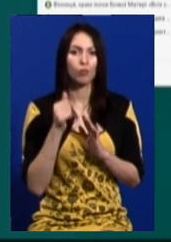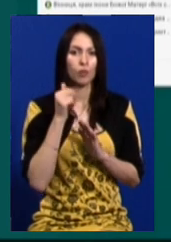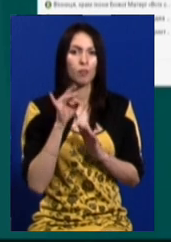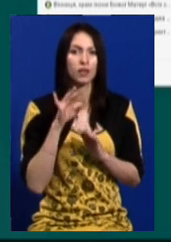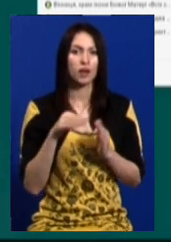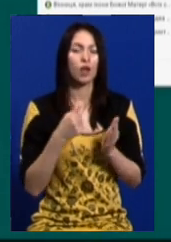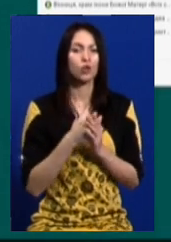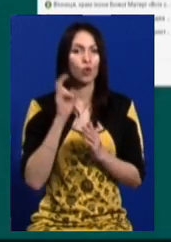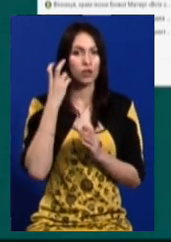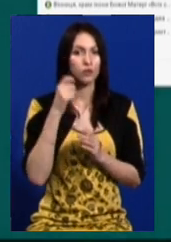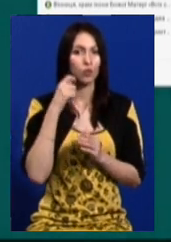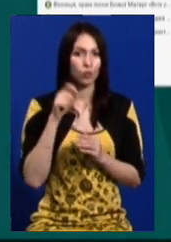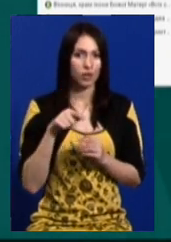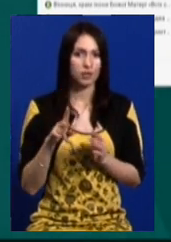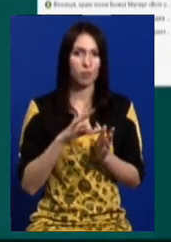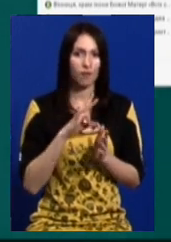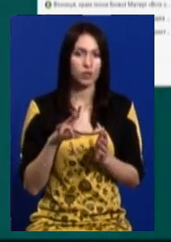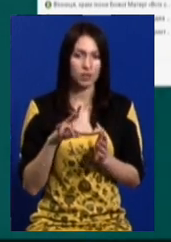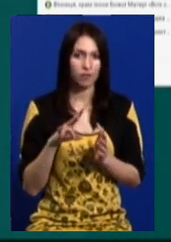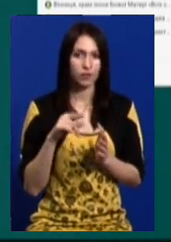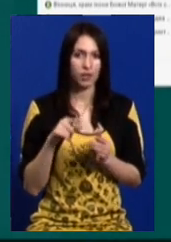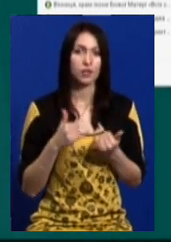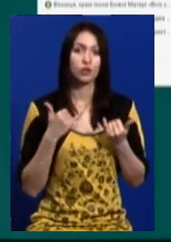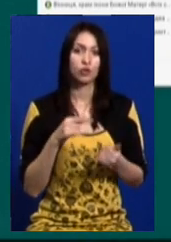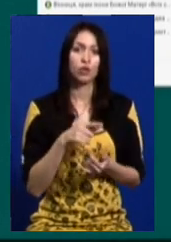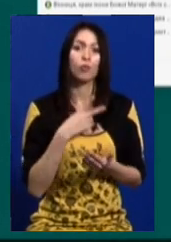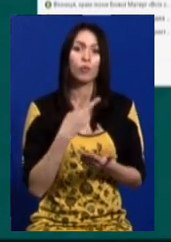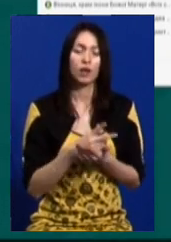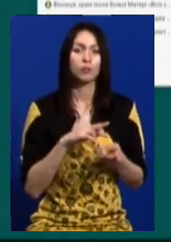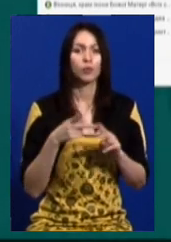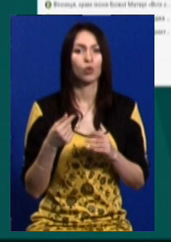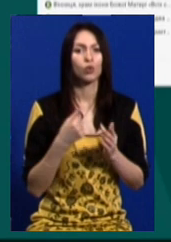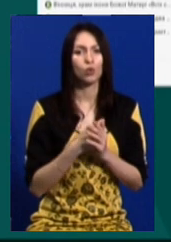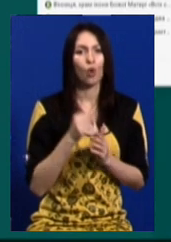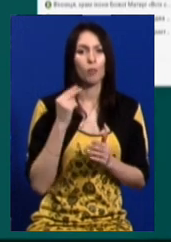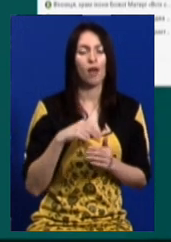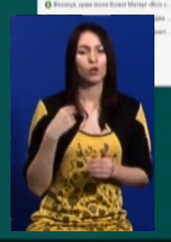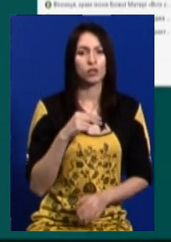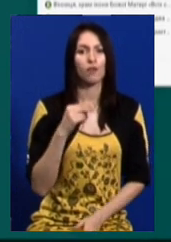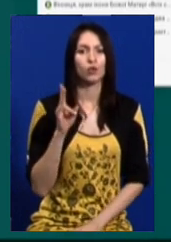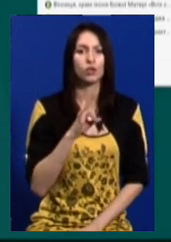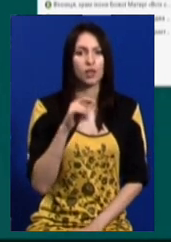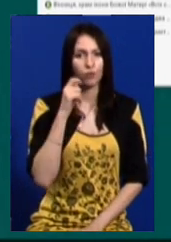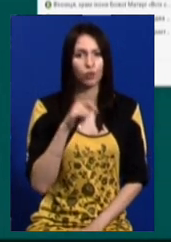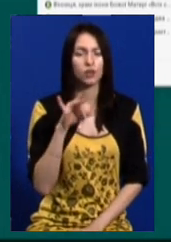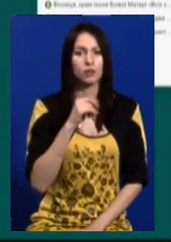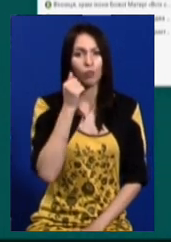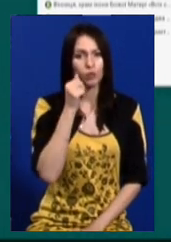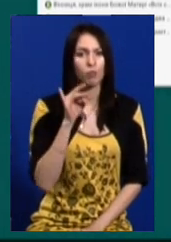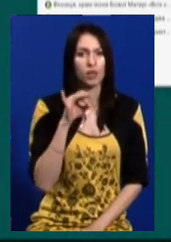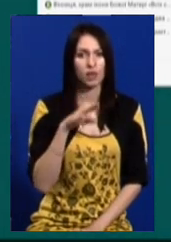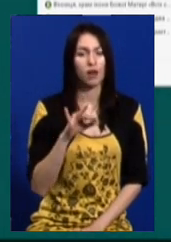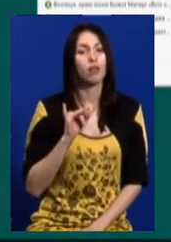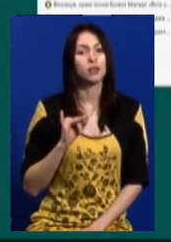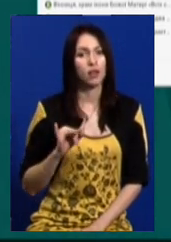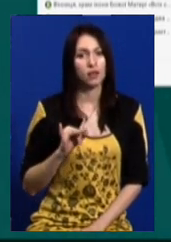патріархату до Київського, українських православних церков. Нині вона показує перехід до Православної церкви України з Московського патріархату.